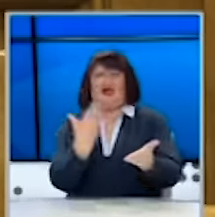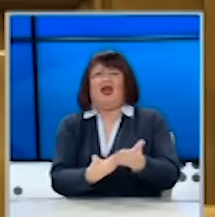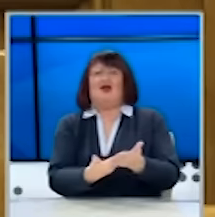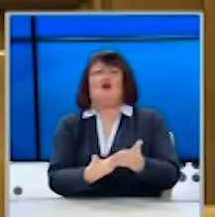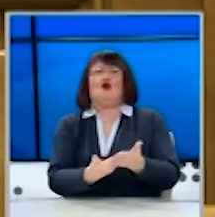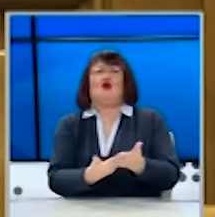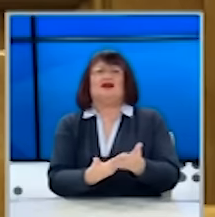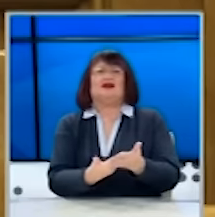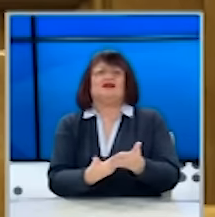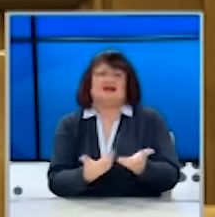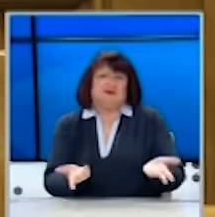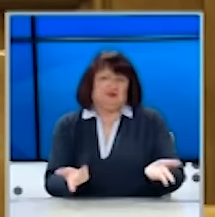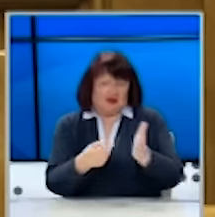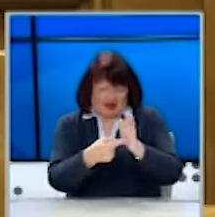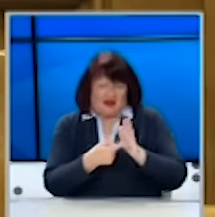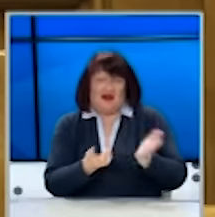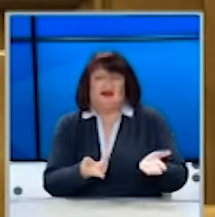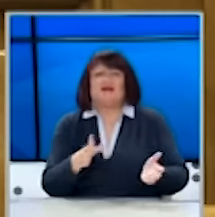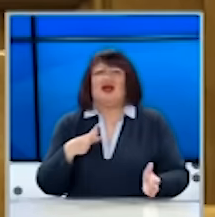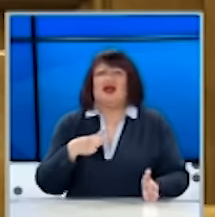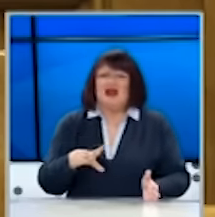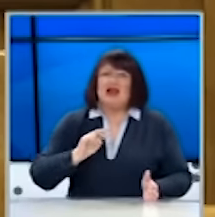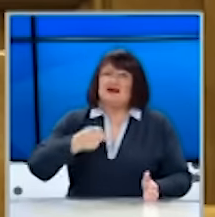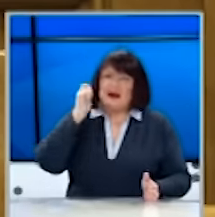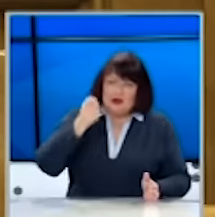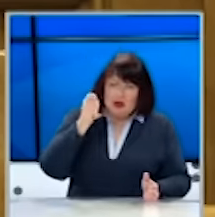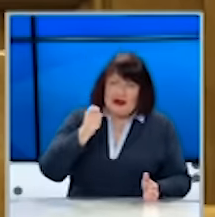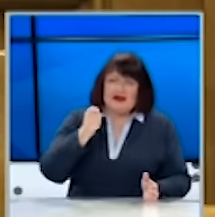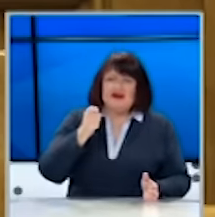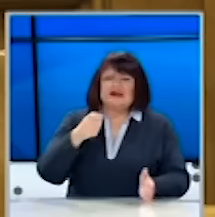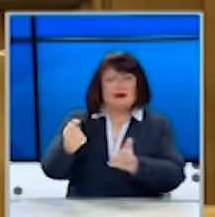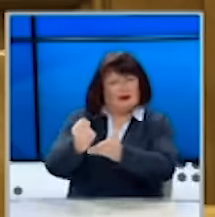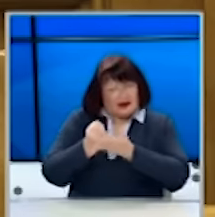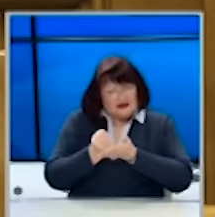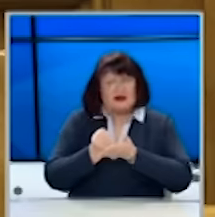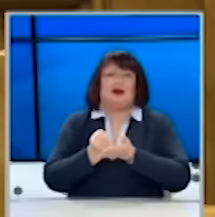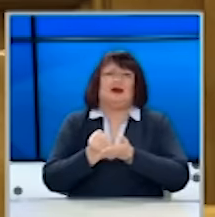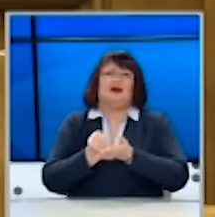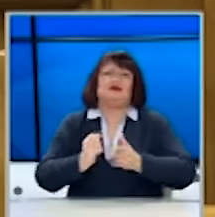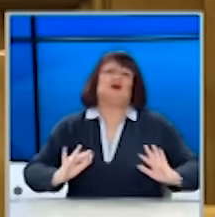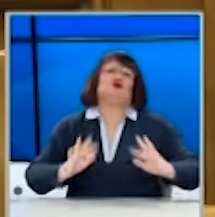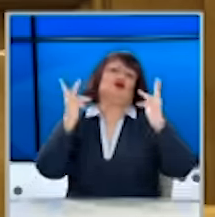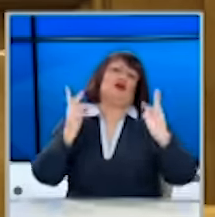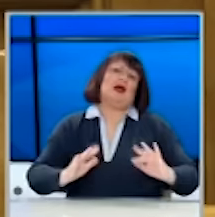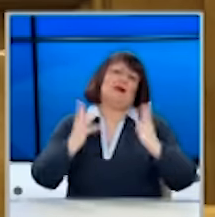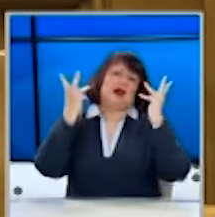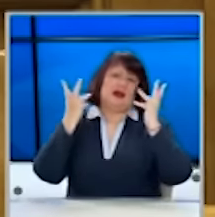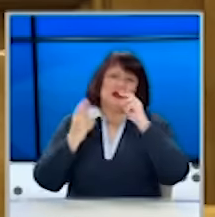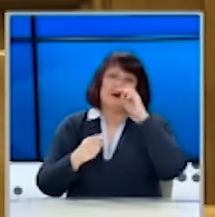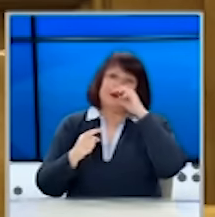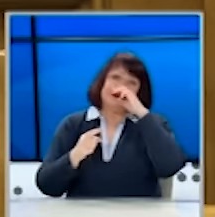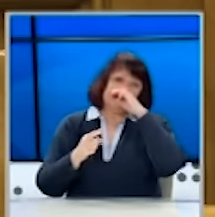λαμπρών επίσης και για όποιον θέλει να κάνει αντιπολίτευση να στηρίξει αυτούς τους αγώνες όπως